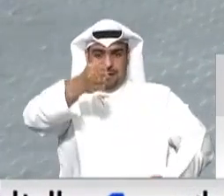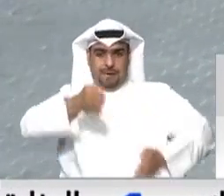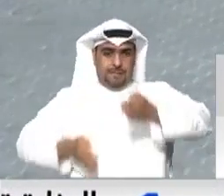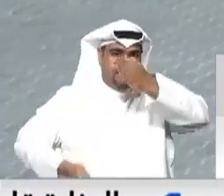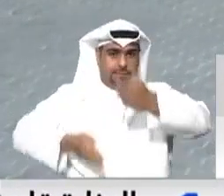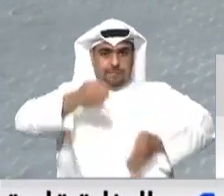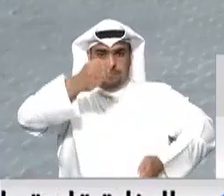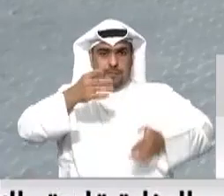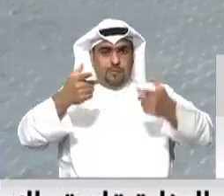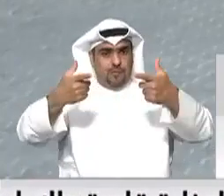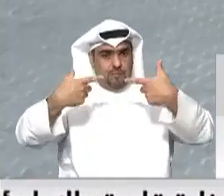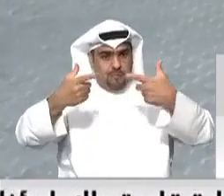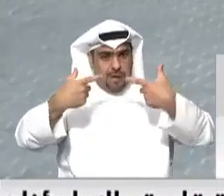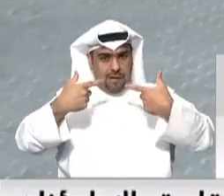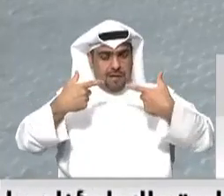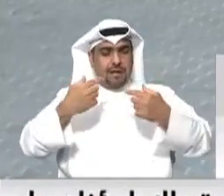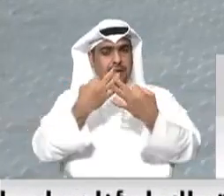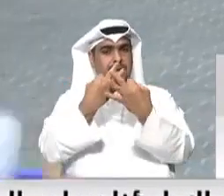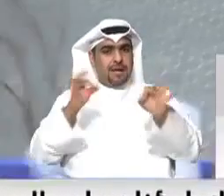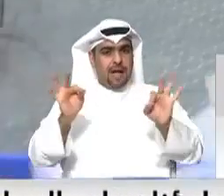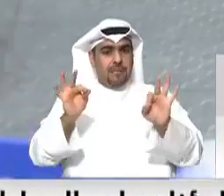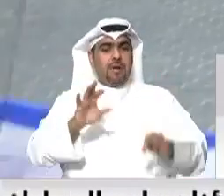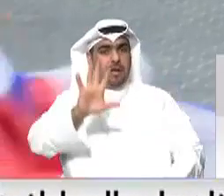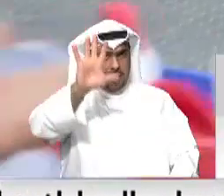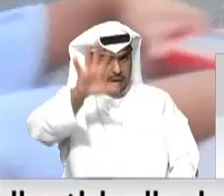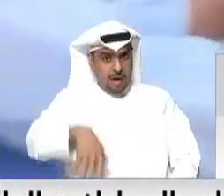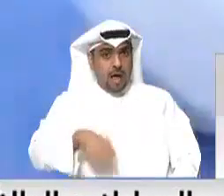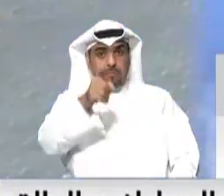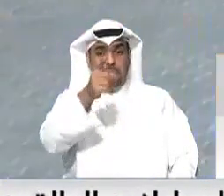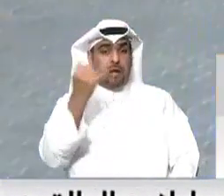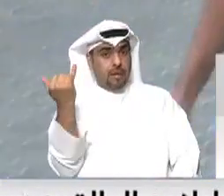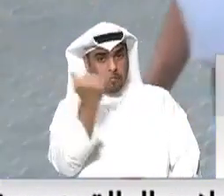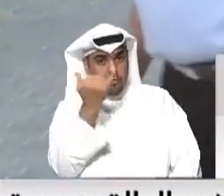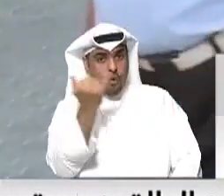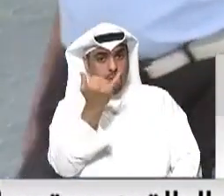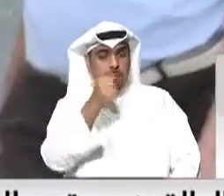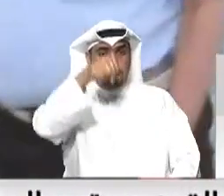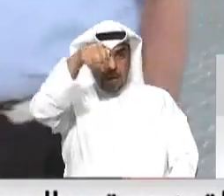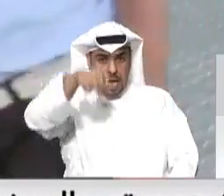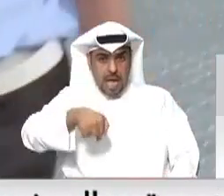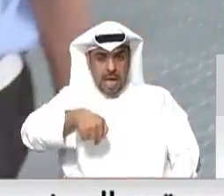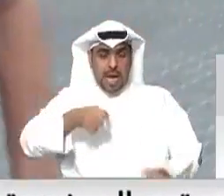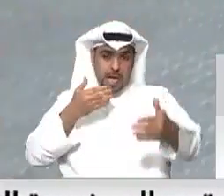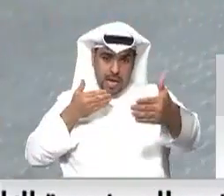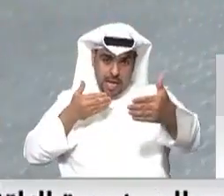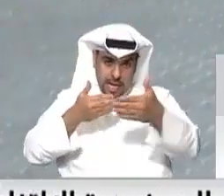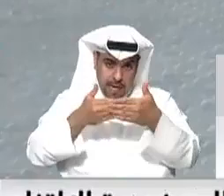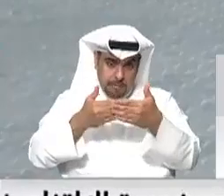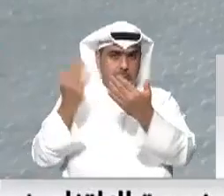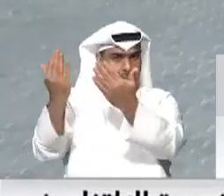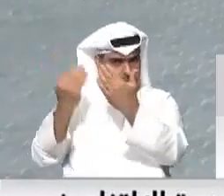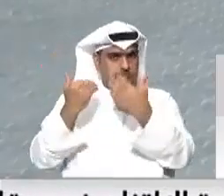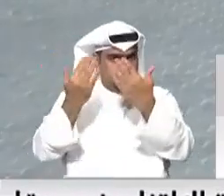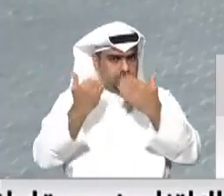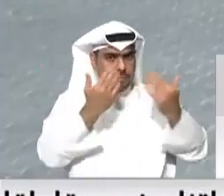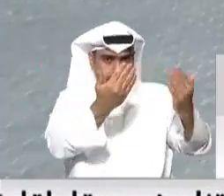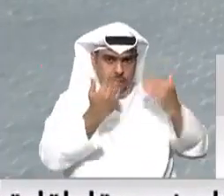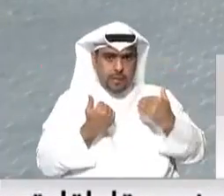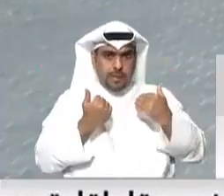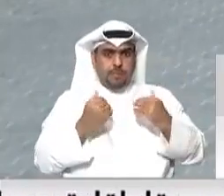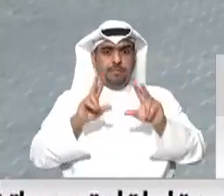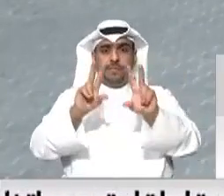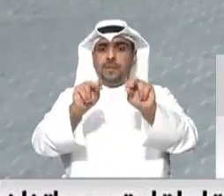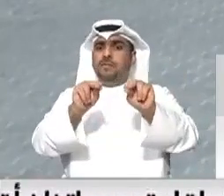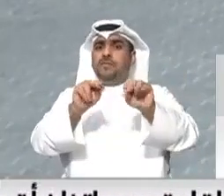كثيرا فهذا شيء مهم جدا ما في لا غنى عنه وهو الان نفس الكمبيوتر الان شلون عمليه التواصل